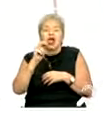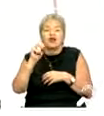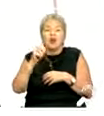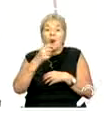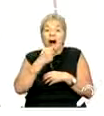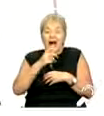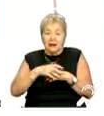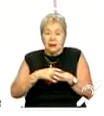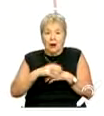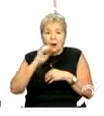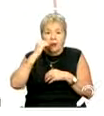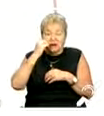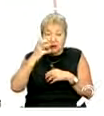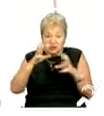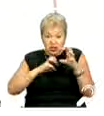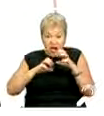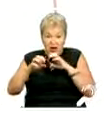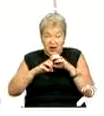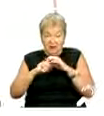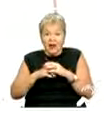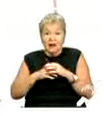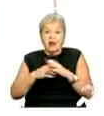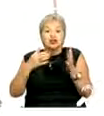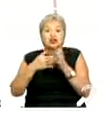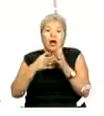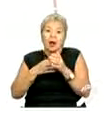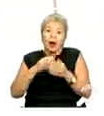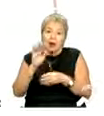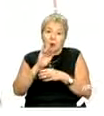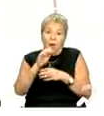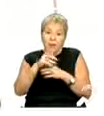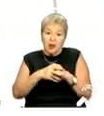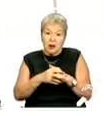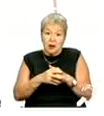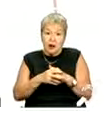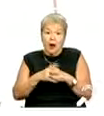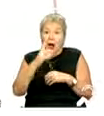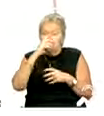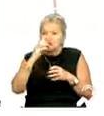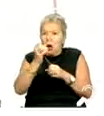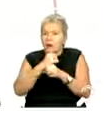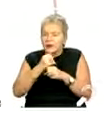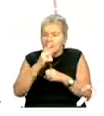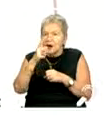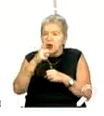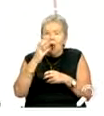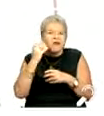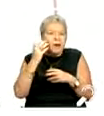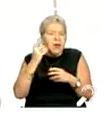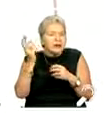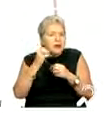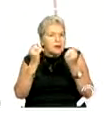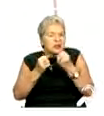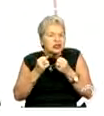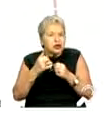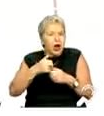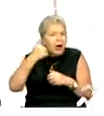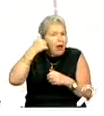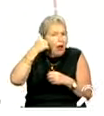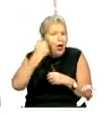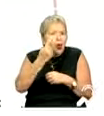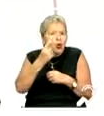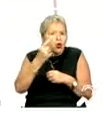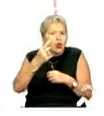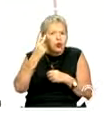iar acesta s-a enervat și a atacat pe cei doi copii. Scenele au fost observate de o femeie din autobuz care a sunat la